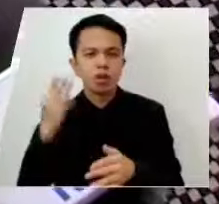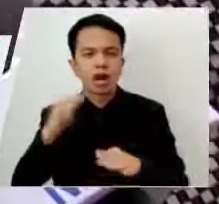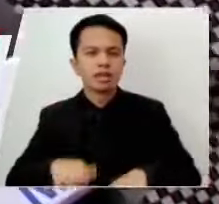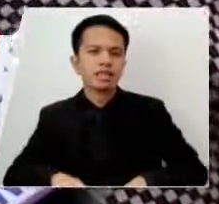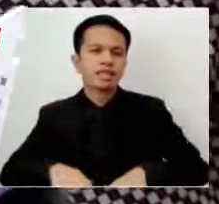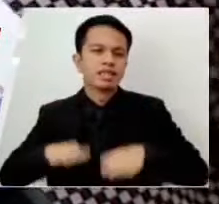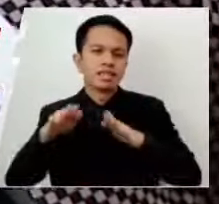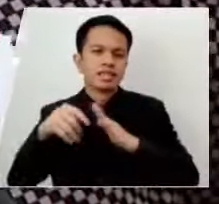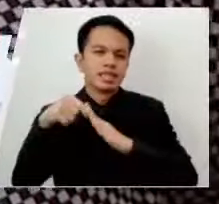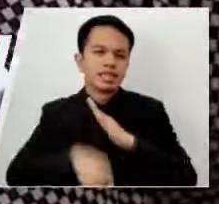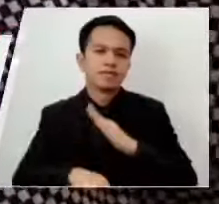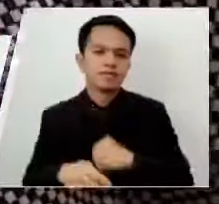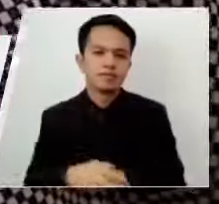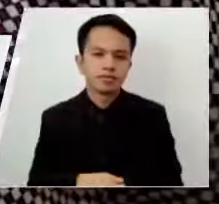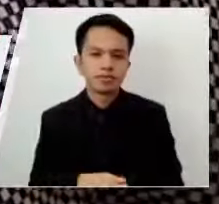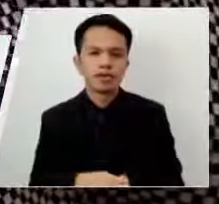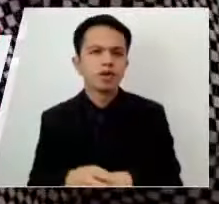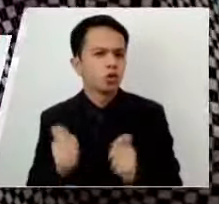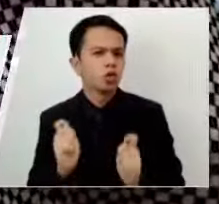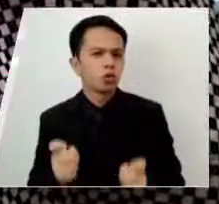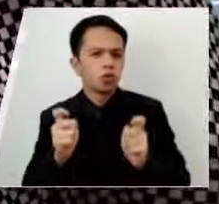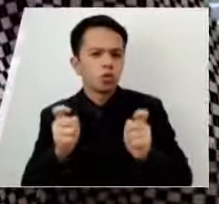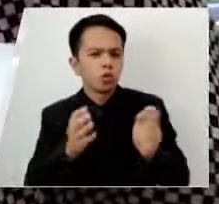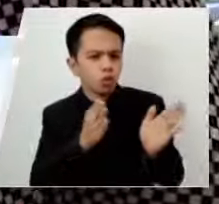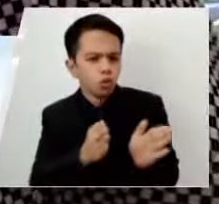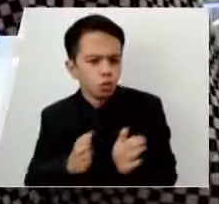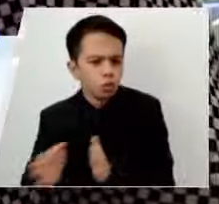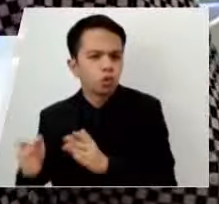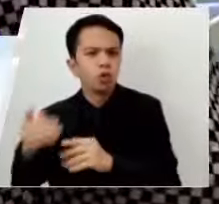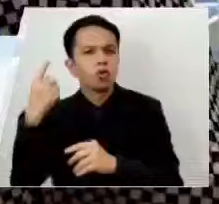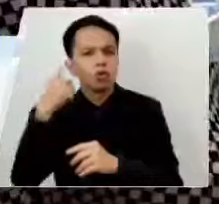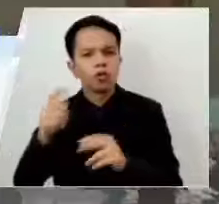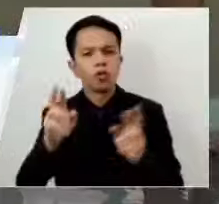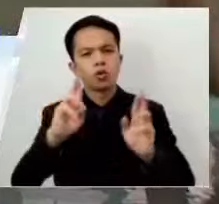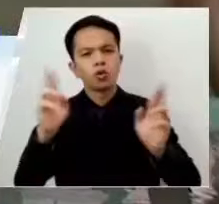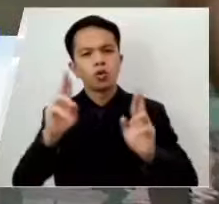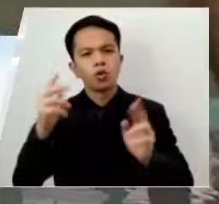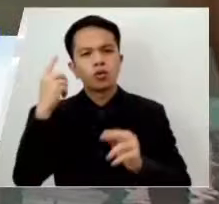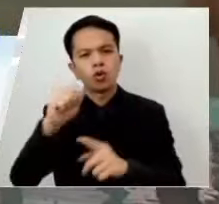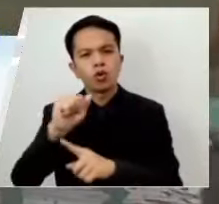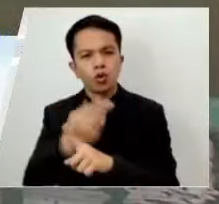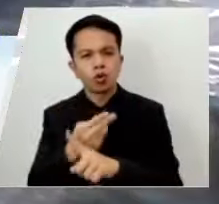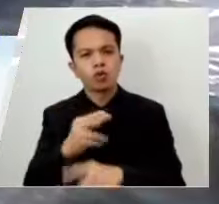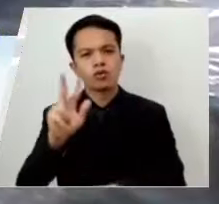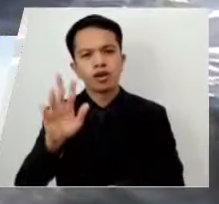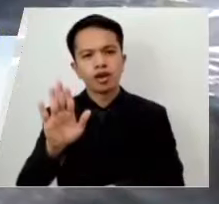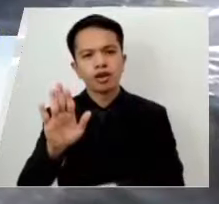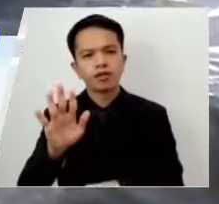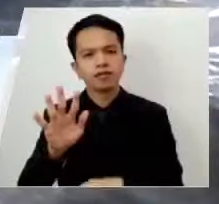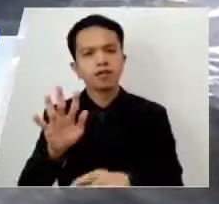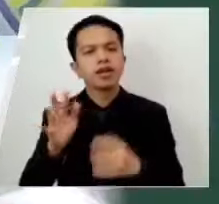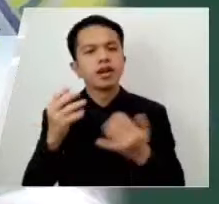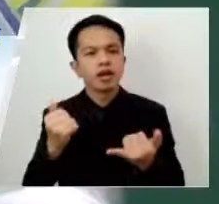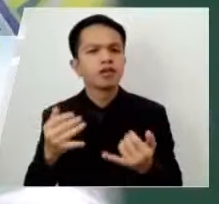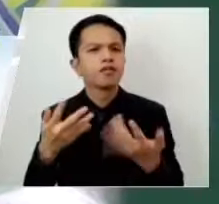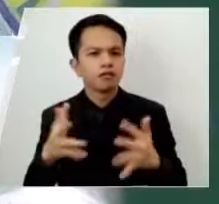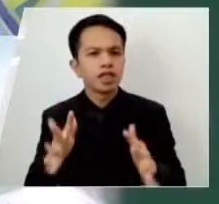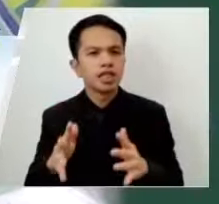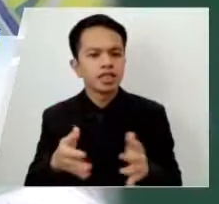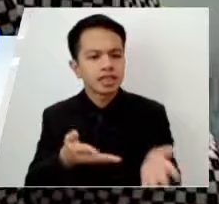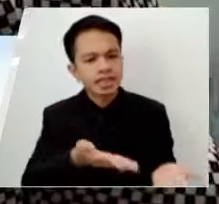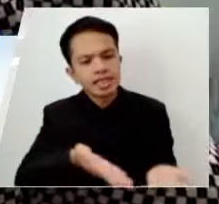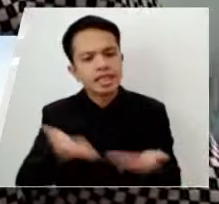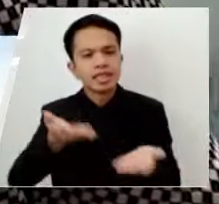mabilis at maumabot kami siyempre sa paghahanda para po sa August 5. Naisagip naman po namin yung mga modules na gagamitin